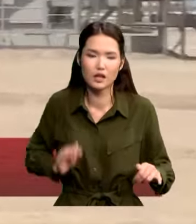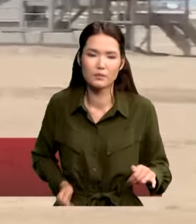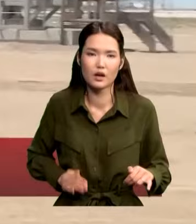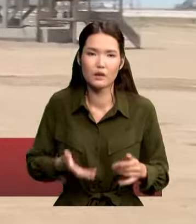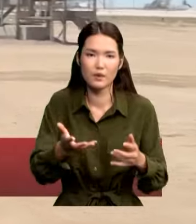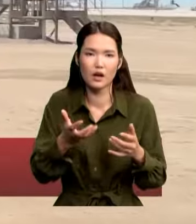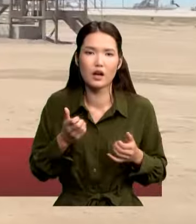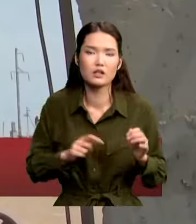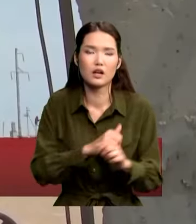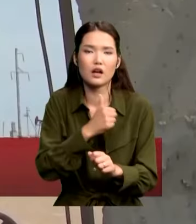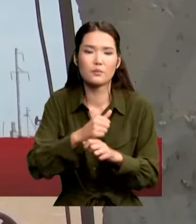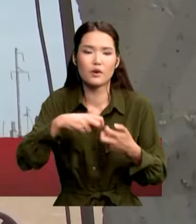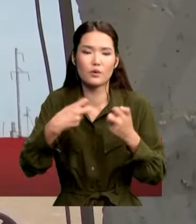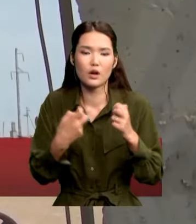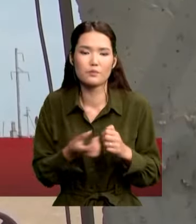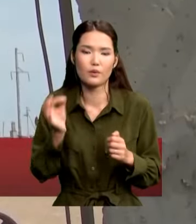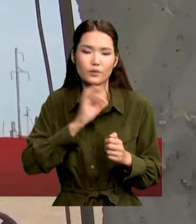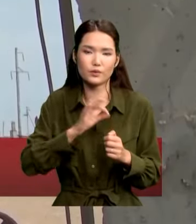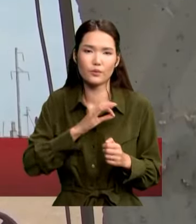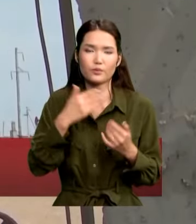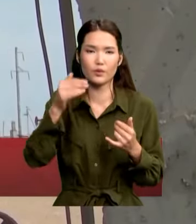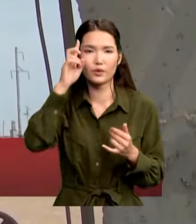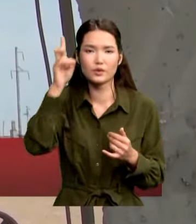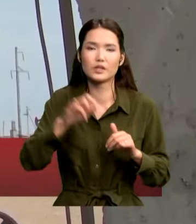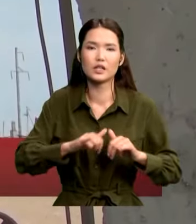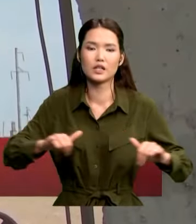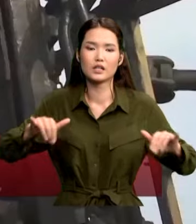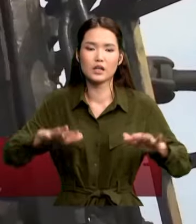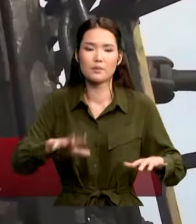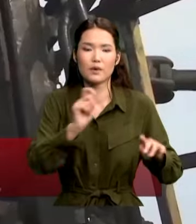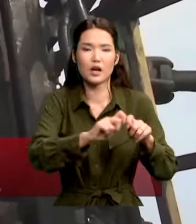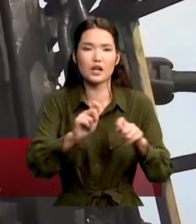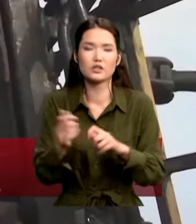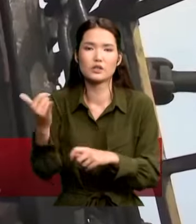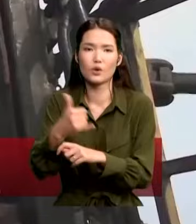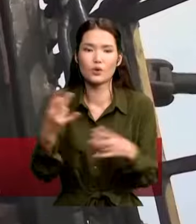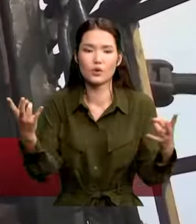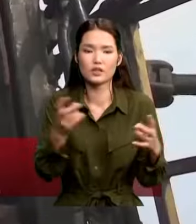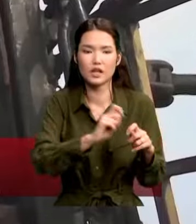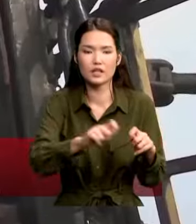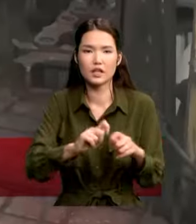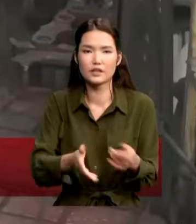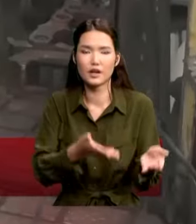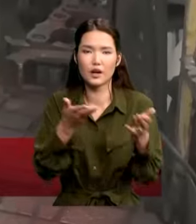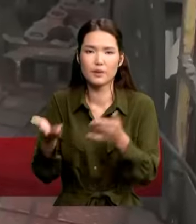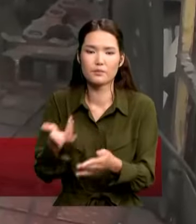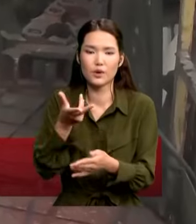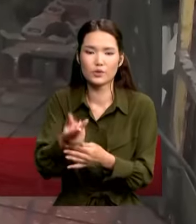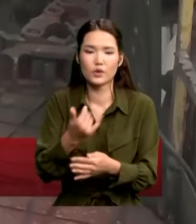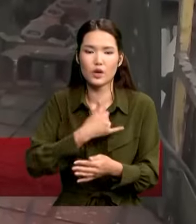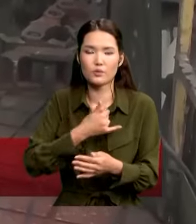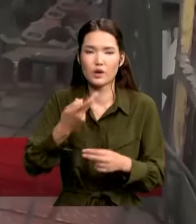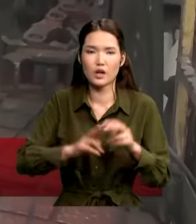алаңдатқан басқа мәселе. Олардың талдауының үлсек еліміздің кен орындарына инвестиция құйу кемеген. Инвестициялық тартымдылықтың төмендеуі біздегі